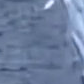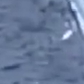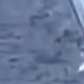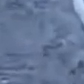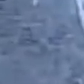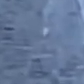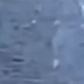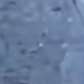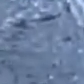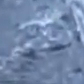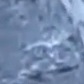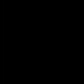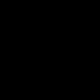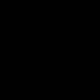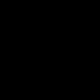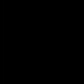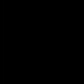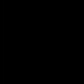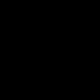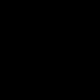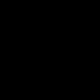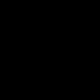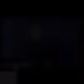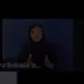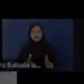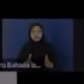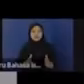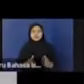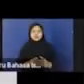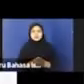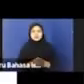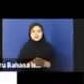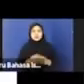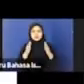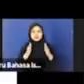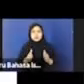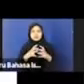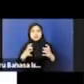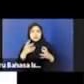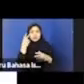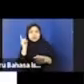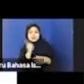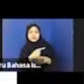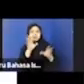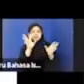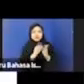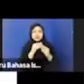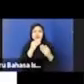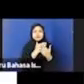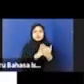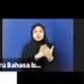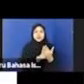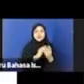kepada masyarakat biar lebih aware terhadap penyandang disabilitas kemudian satu yang anda tambahkan bahwa memang diperlukan